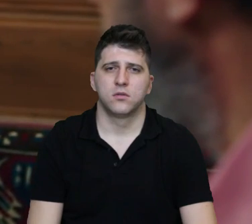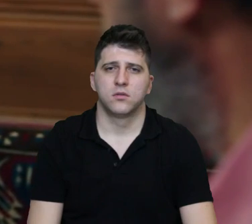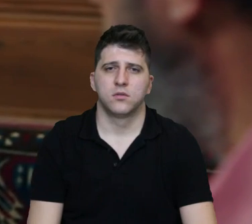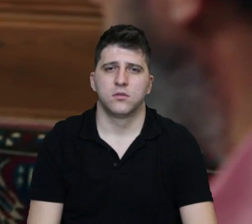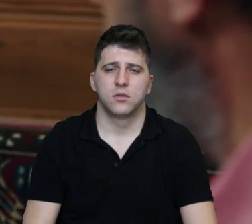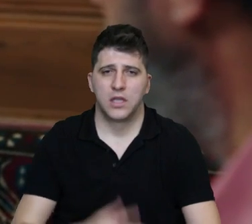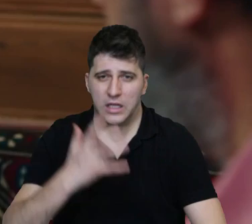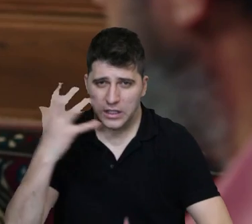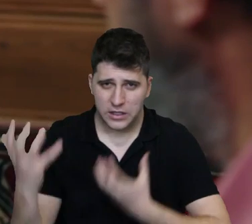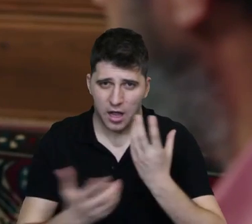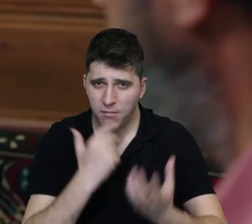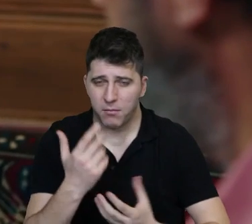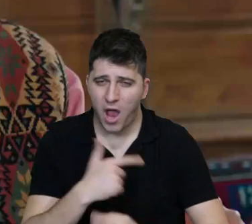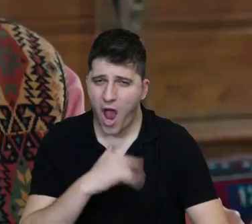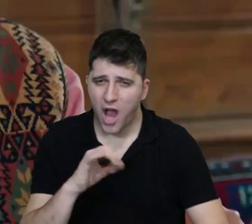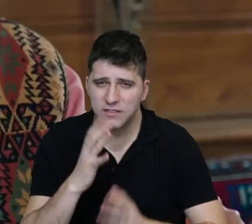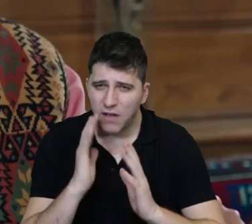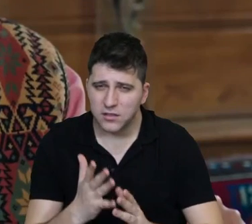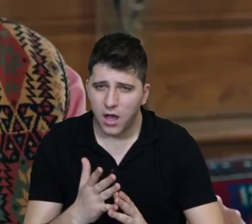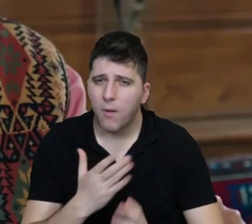Yanmak mı daha çok acı verir, boğulmak mı?